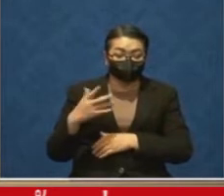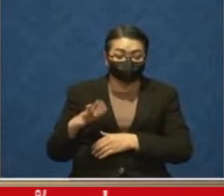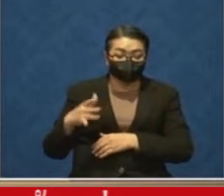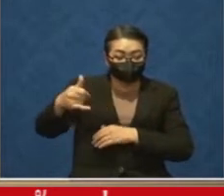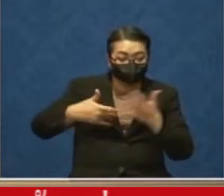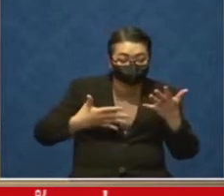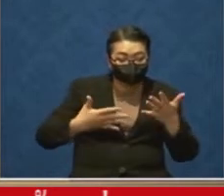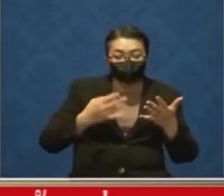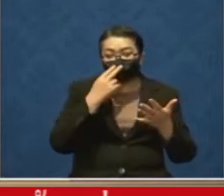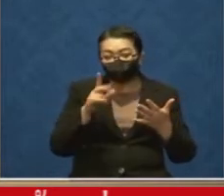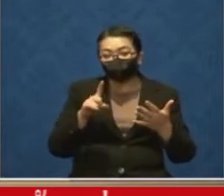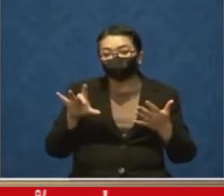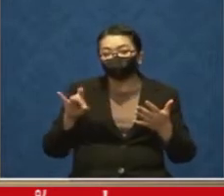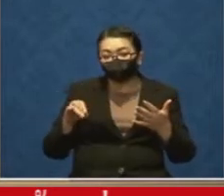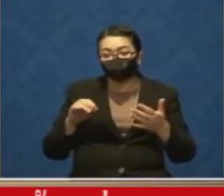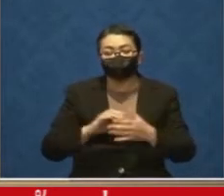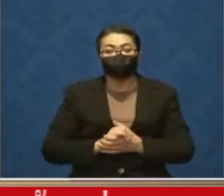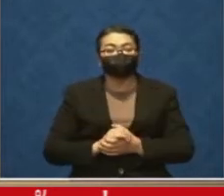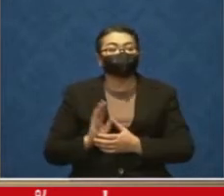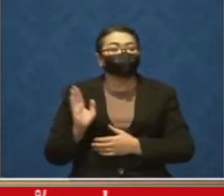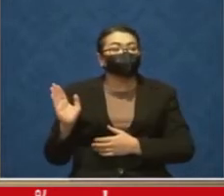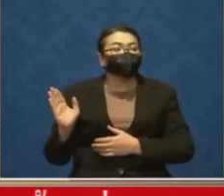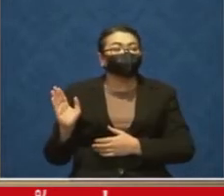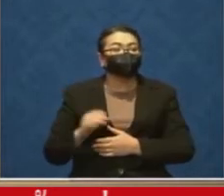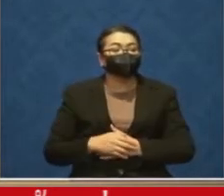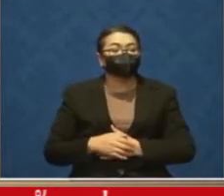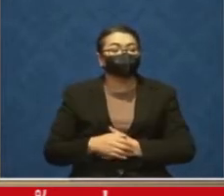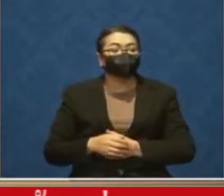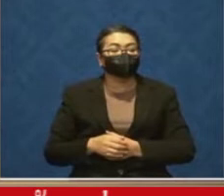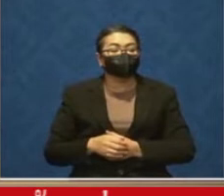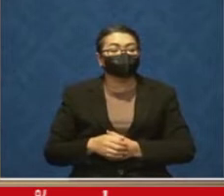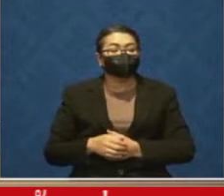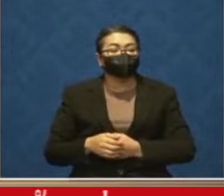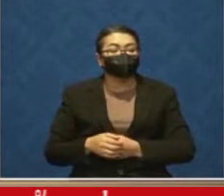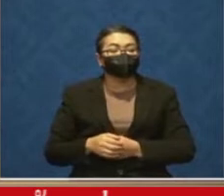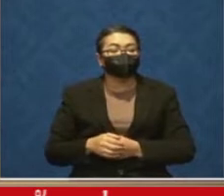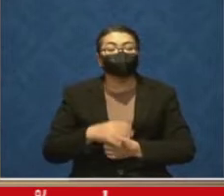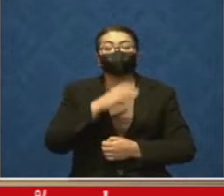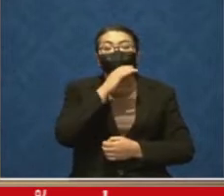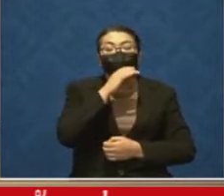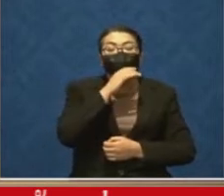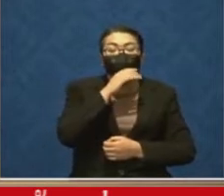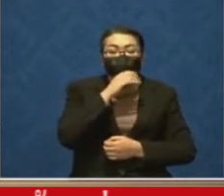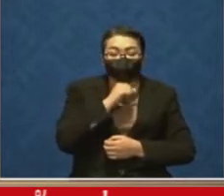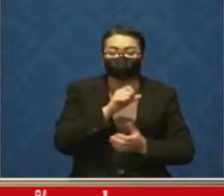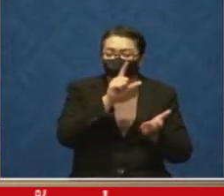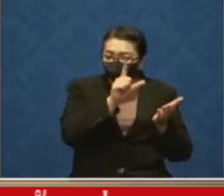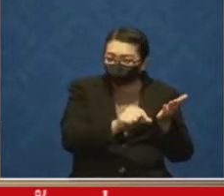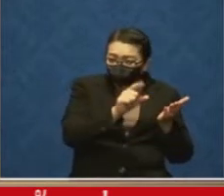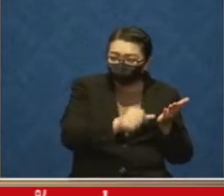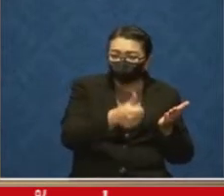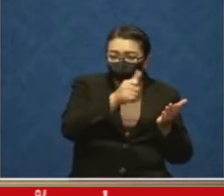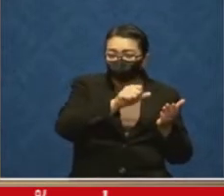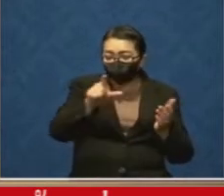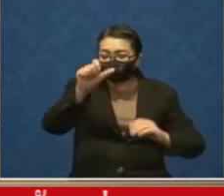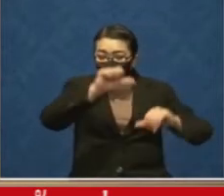ัขออนญาิเอาสไลดแผนท 15 ครับอัี้ครับอันเก่า ถูกกวาดีกว่า เป